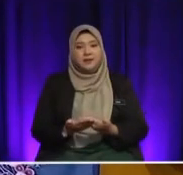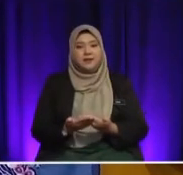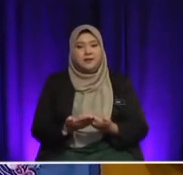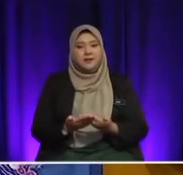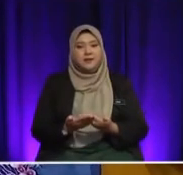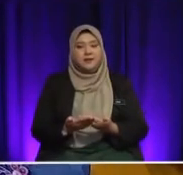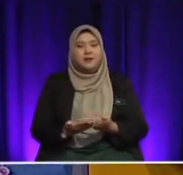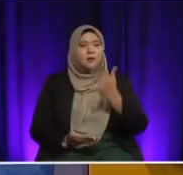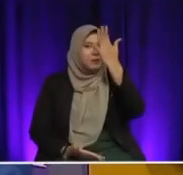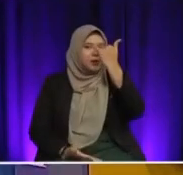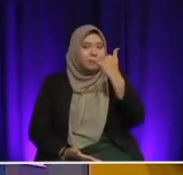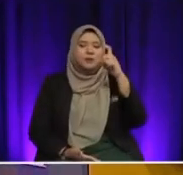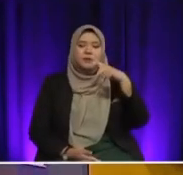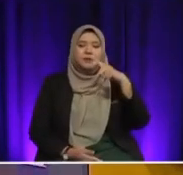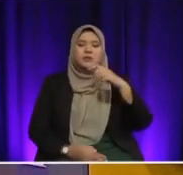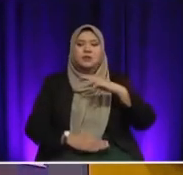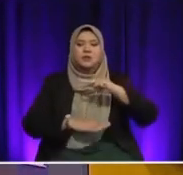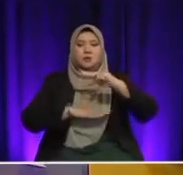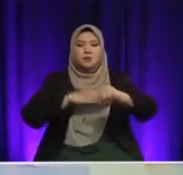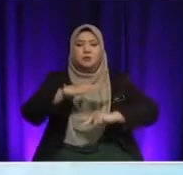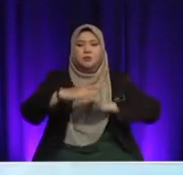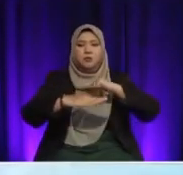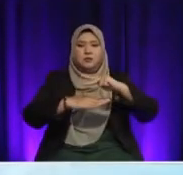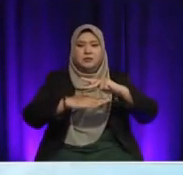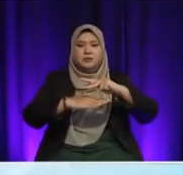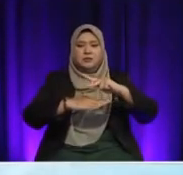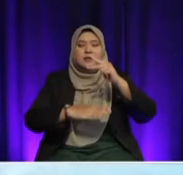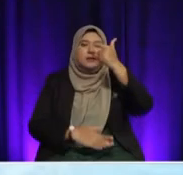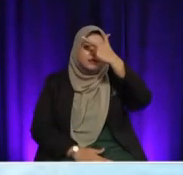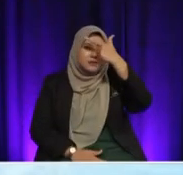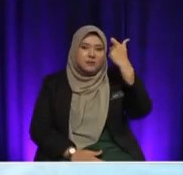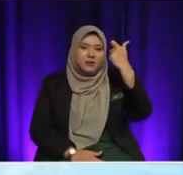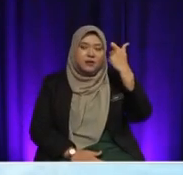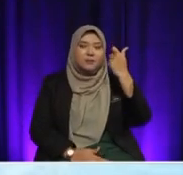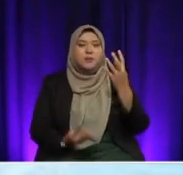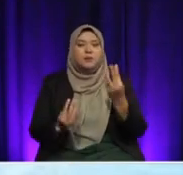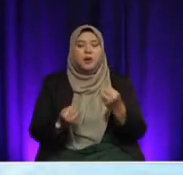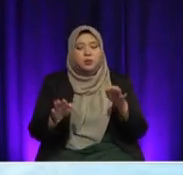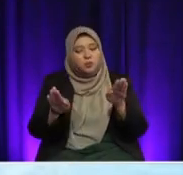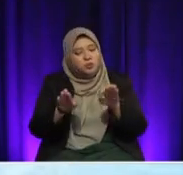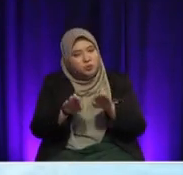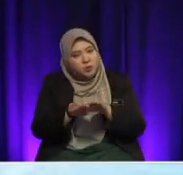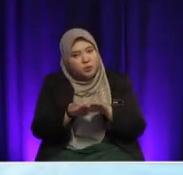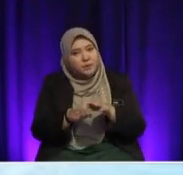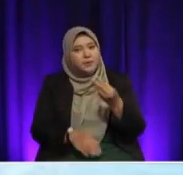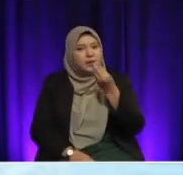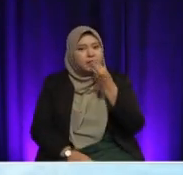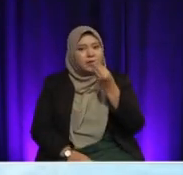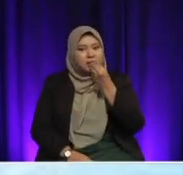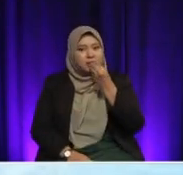lalat datang lah. Okey. Satu lagi, nak mudah untuk bawa produk. dan mudah untuk mengurus. Mengurus ni